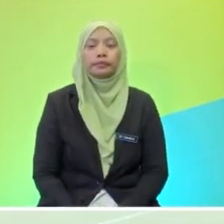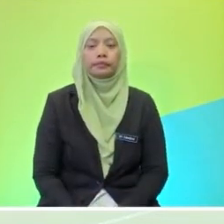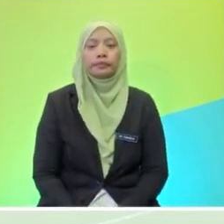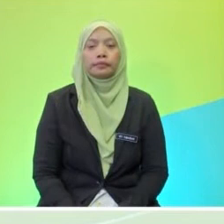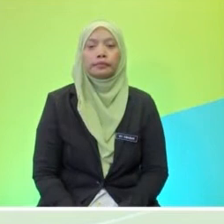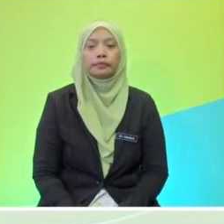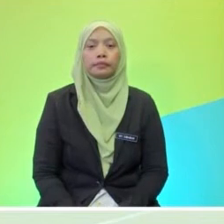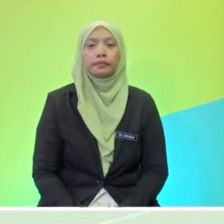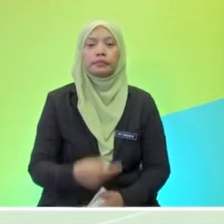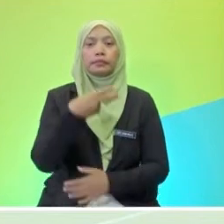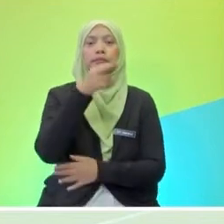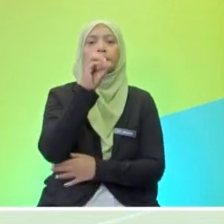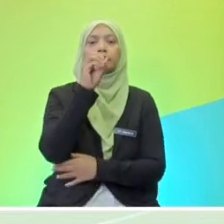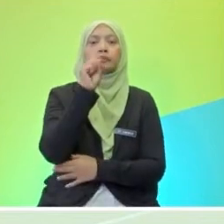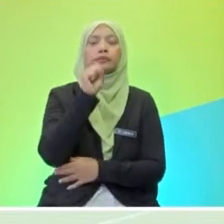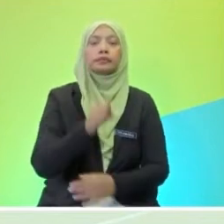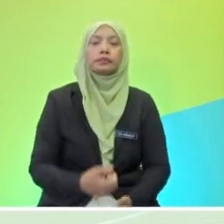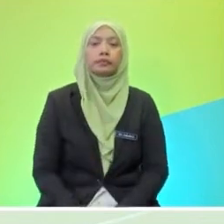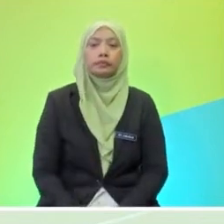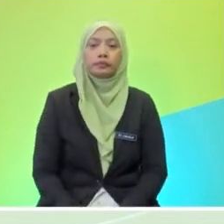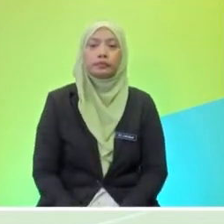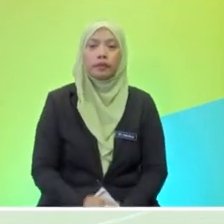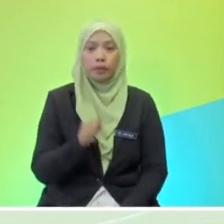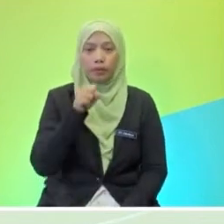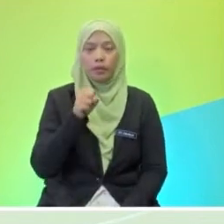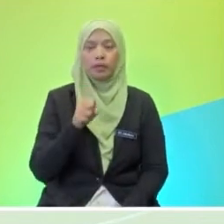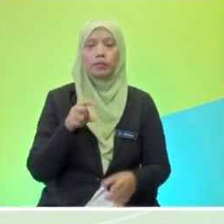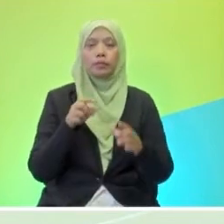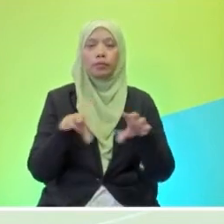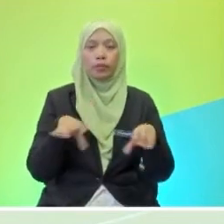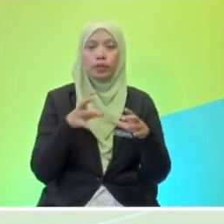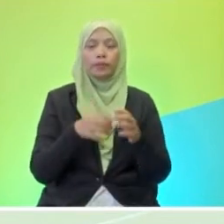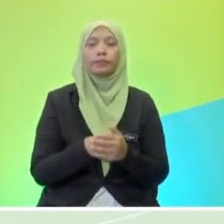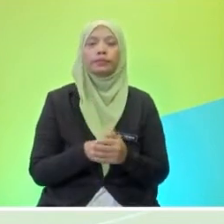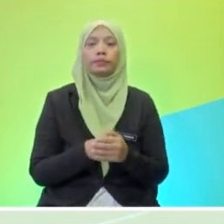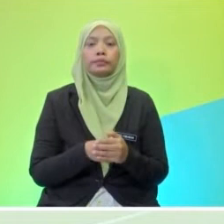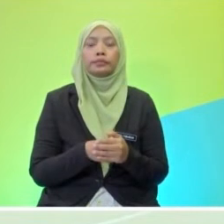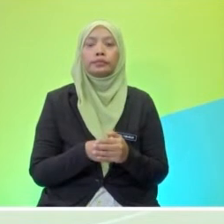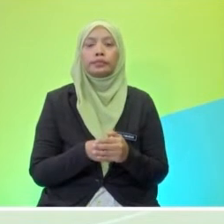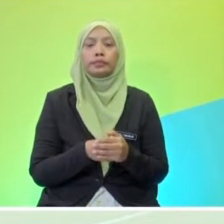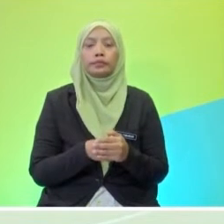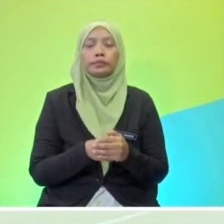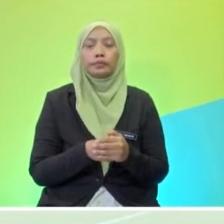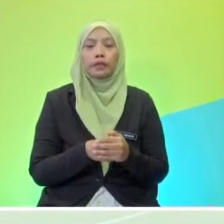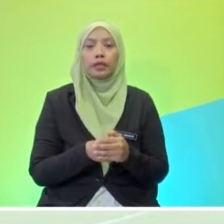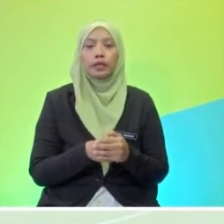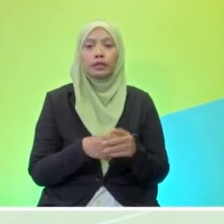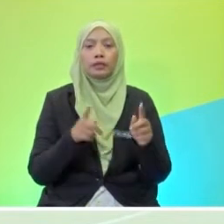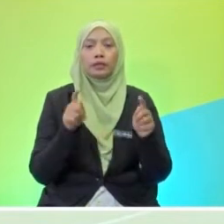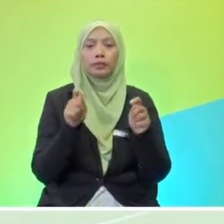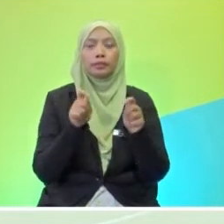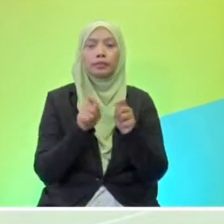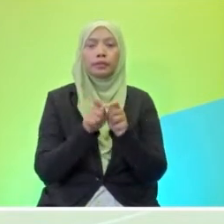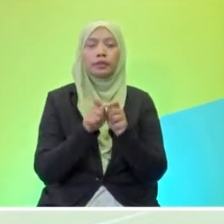hospon boleh buat rumah pengumpusan oke proses penguraian di mana sistem pepecah organik oleh mikroorganisme